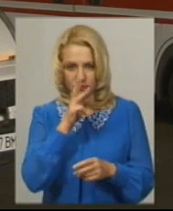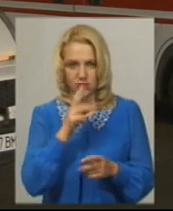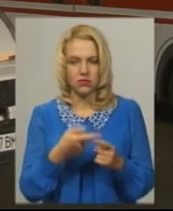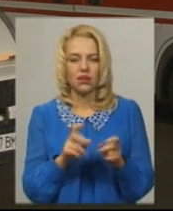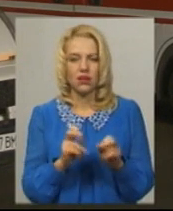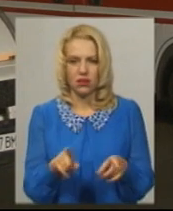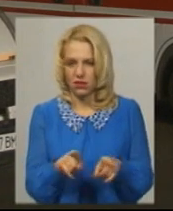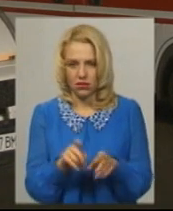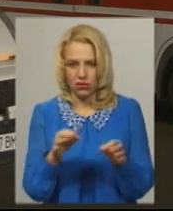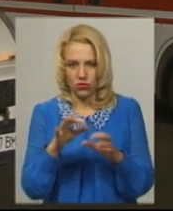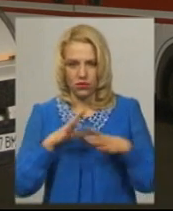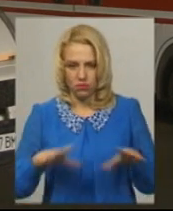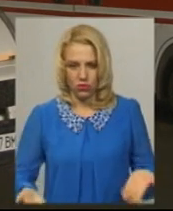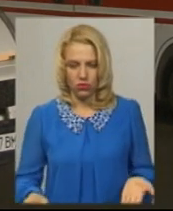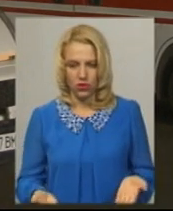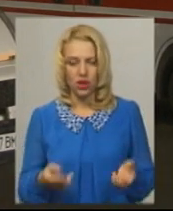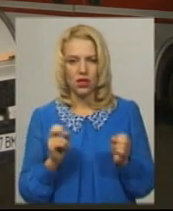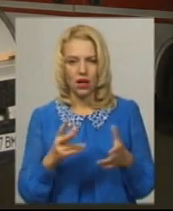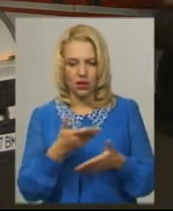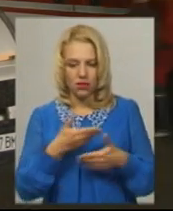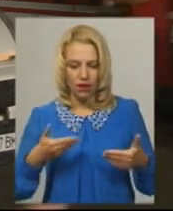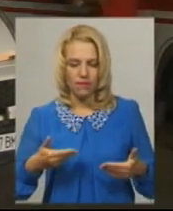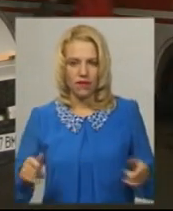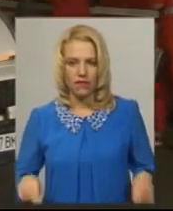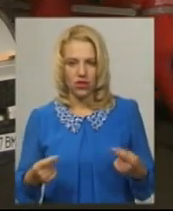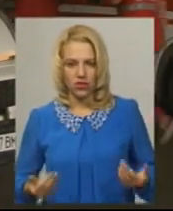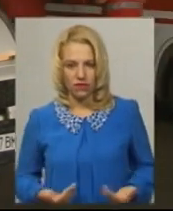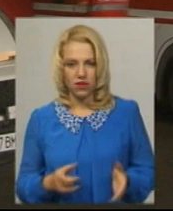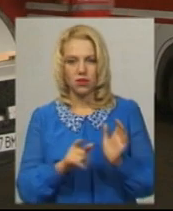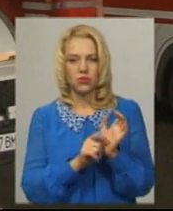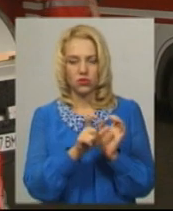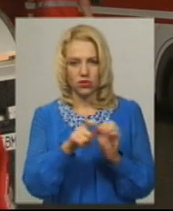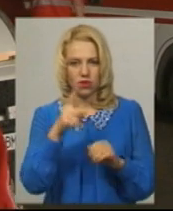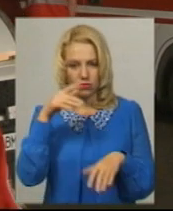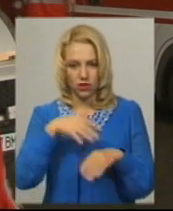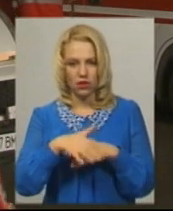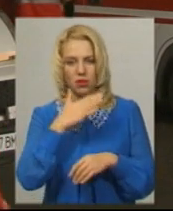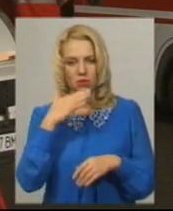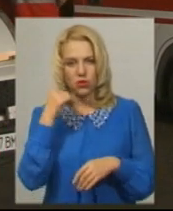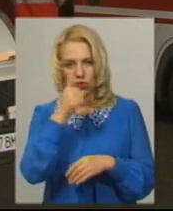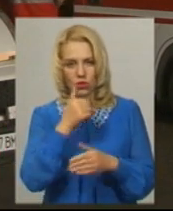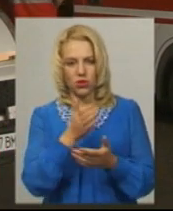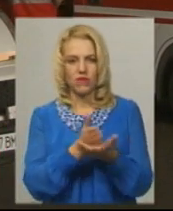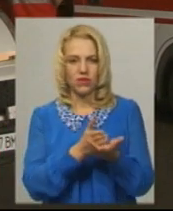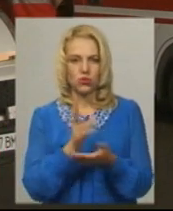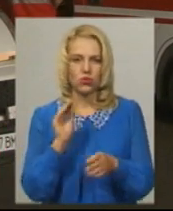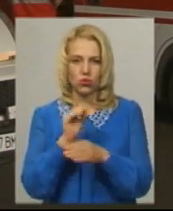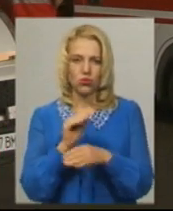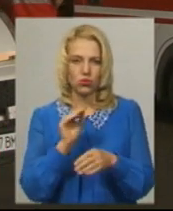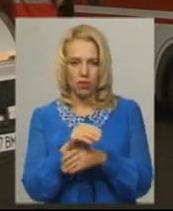часів такого не було. Як нам зараз виживати? Пенсіонерам, понятно, вони за багато років вислуги отримують доплату.